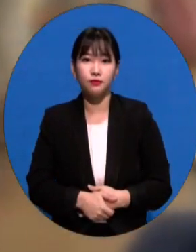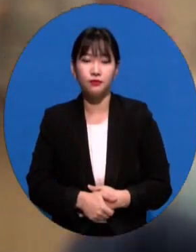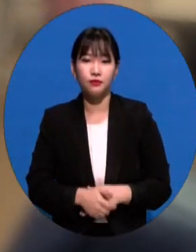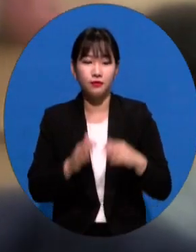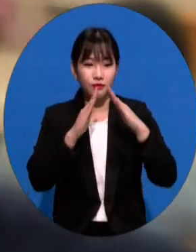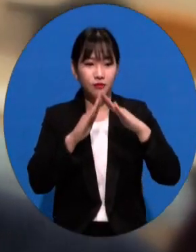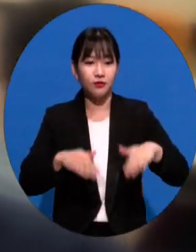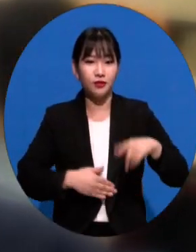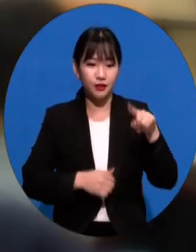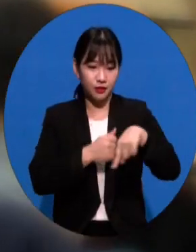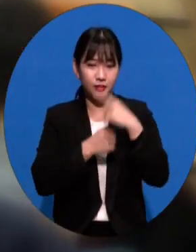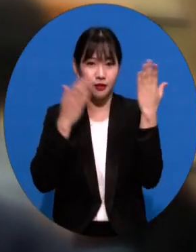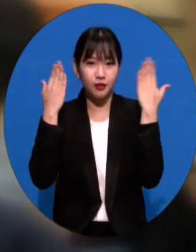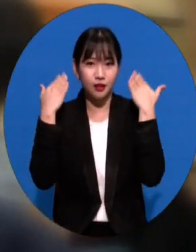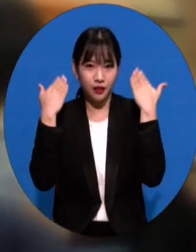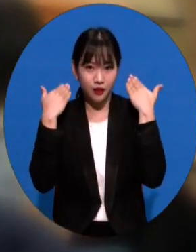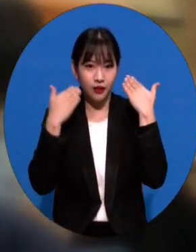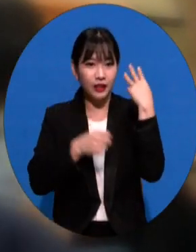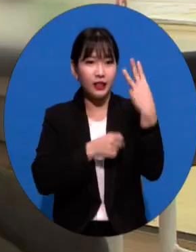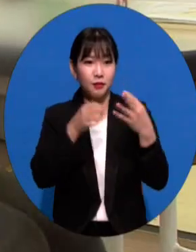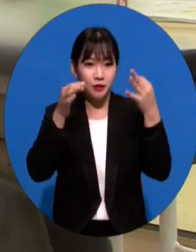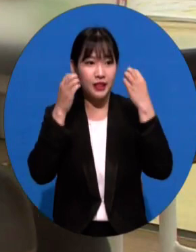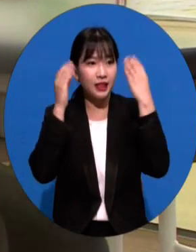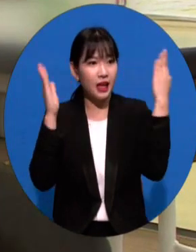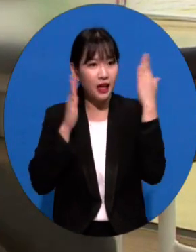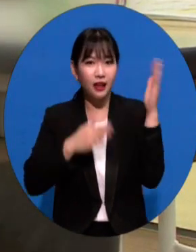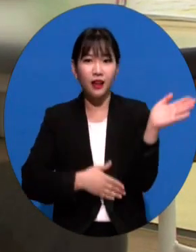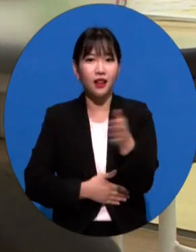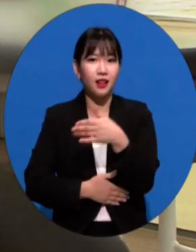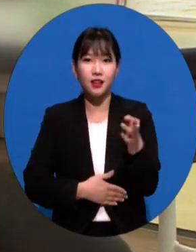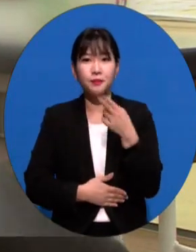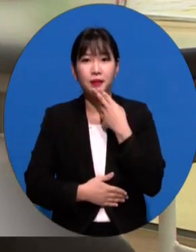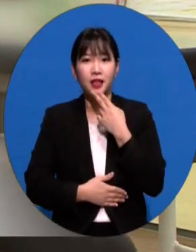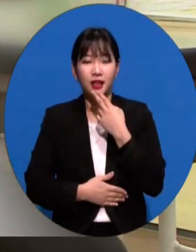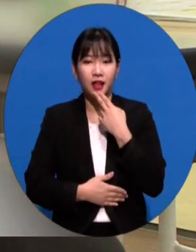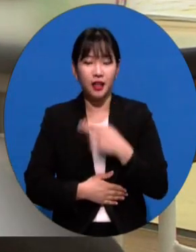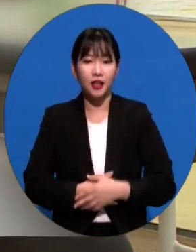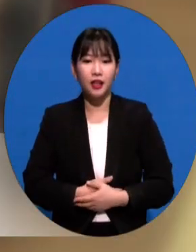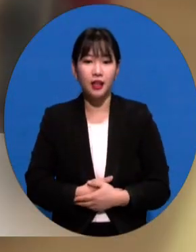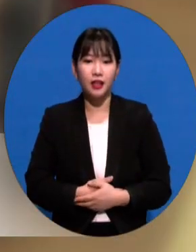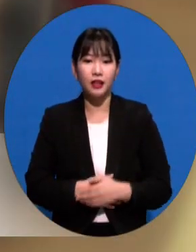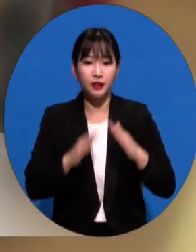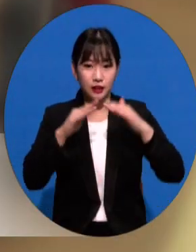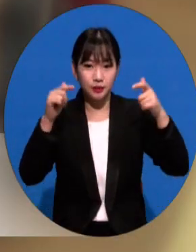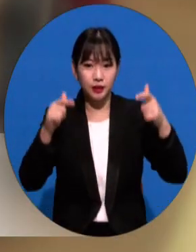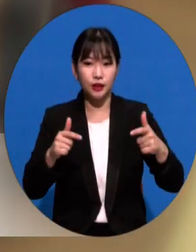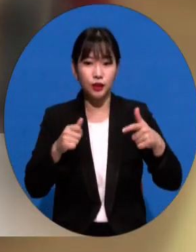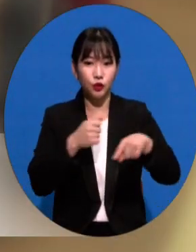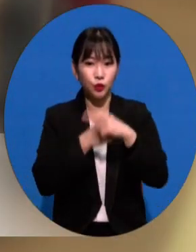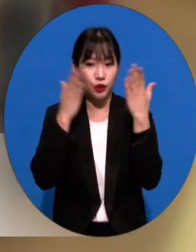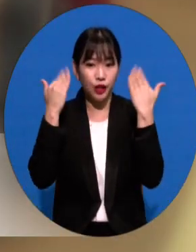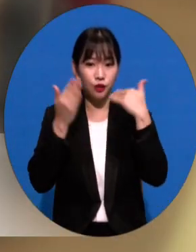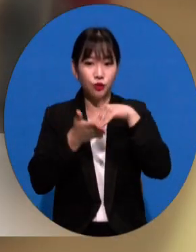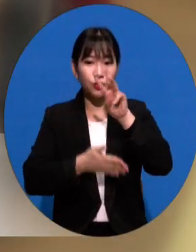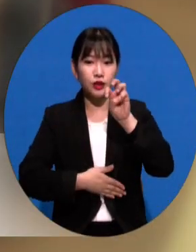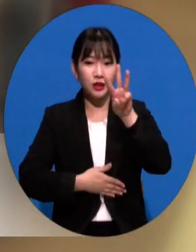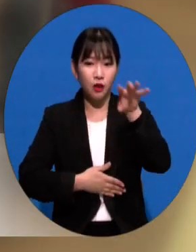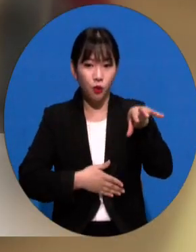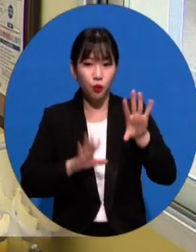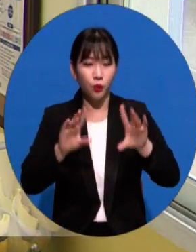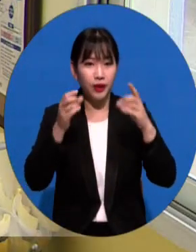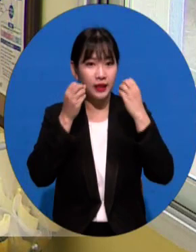전남의 한 초등학교 3년째 신입생이 한 명도 없었습니다 전남에 있는 초등학교 33곳이